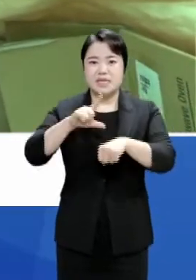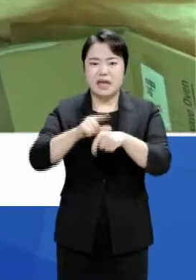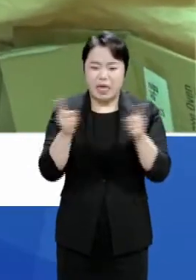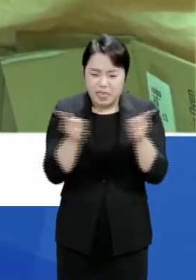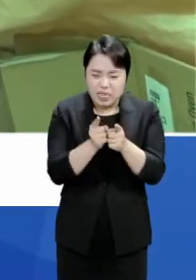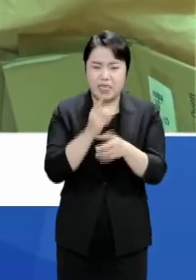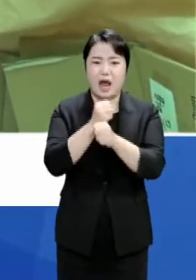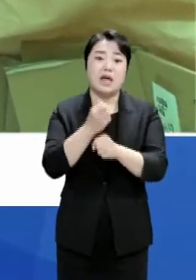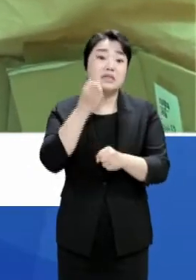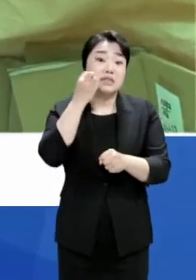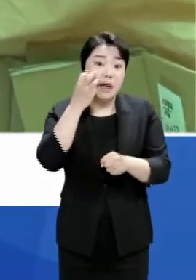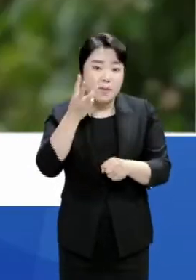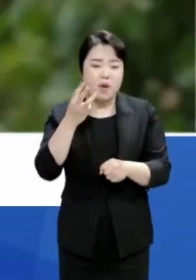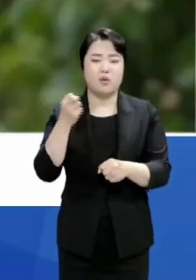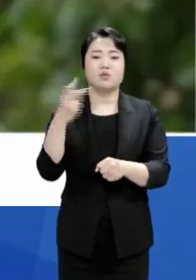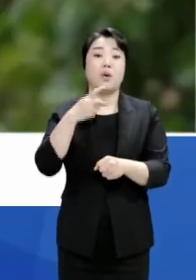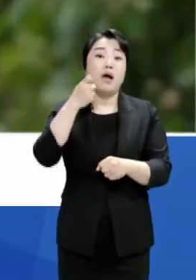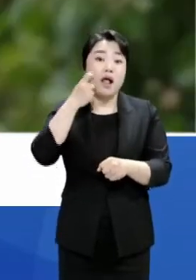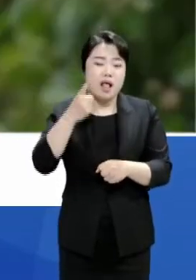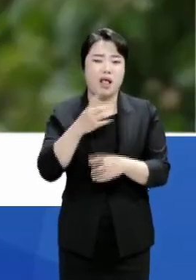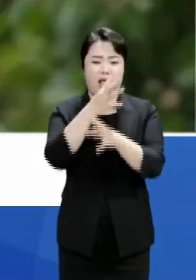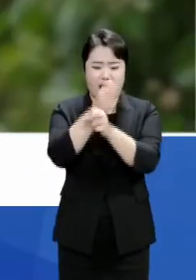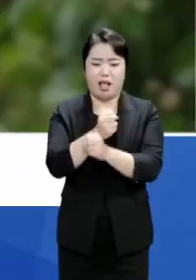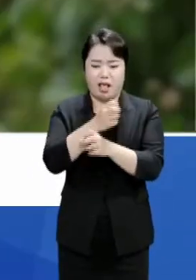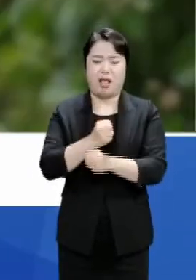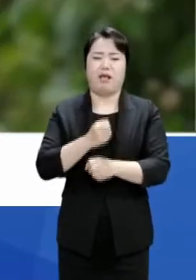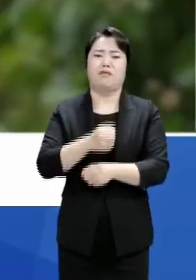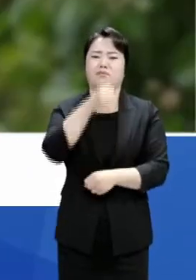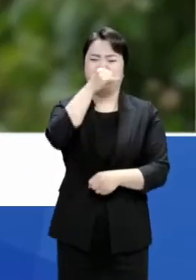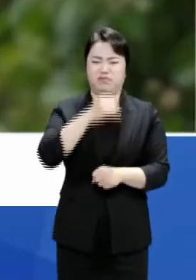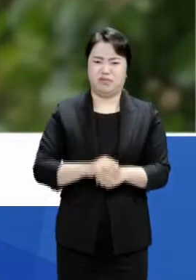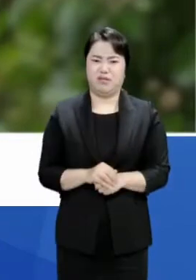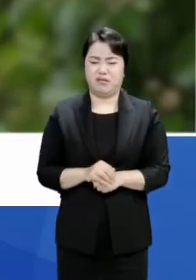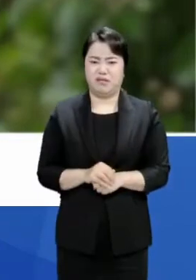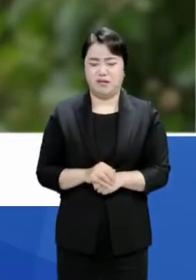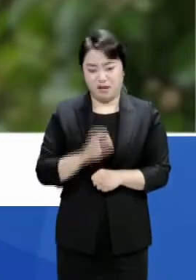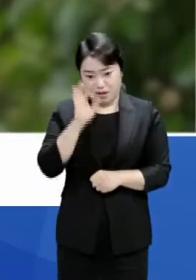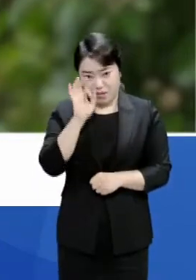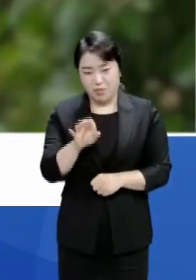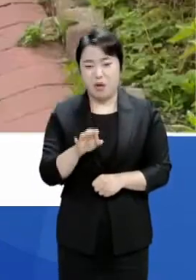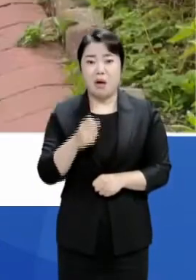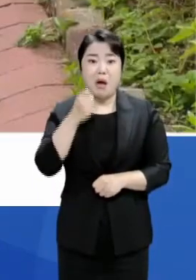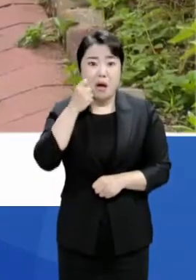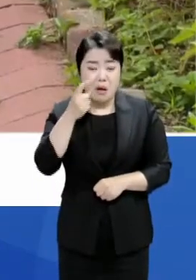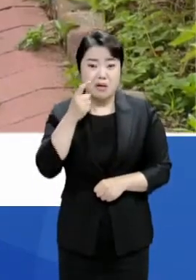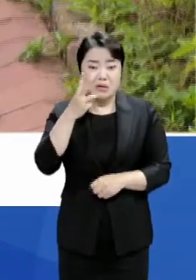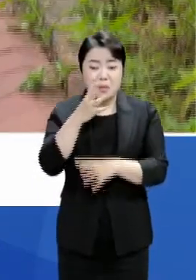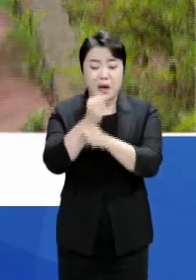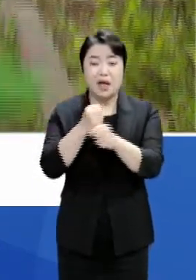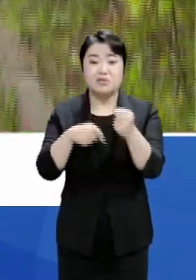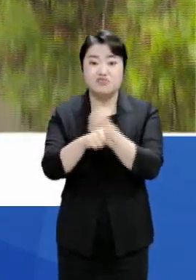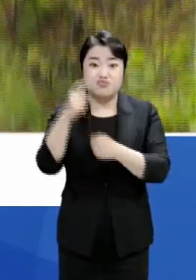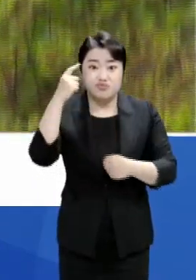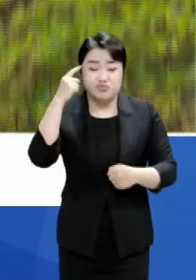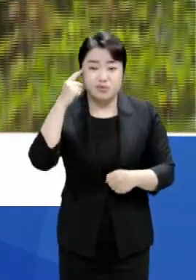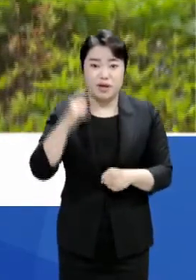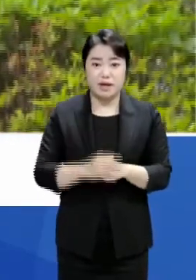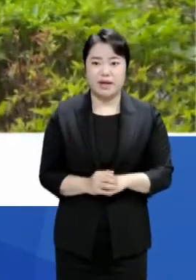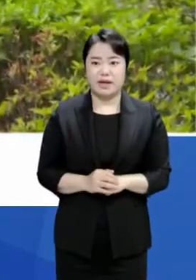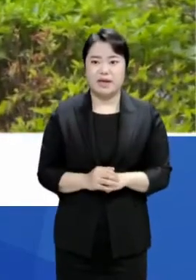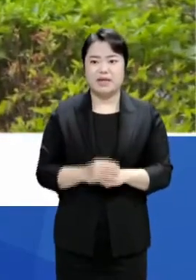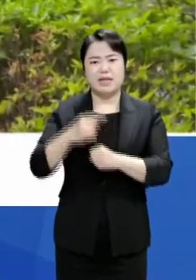그래서 3개월짜리 또는 1개월짜리 계약서를 쓰는 경우가 굉장히 많습니다. 실제로. 그런데 이렇게 쓰는 가장 핵심적인 이유는